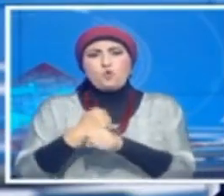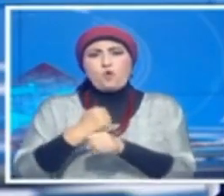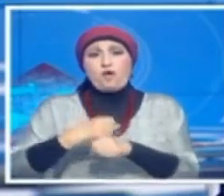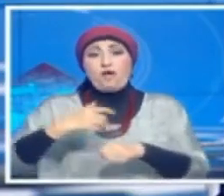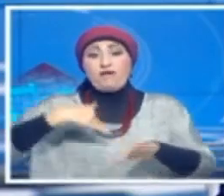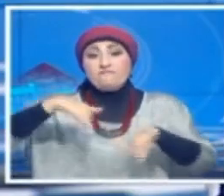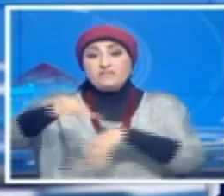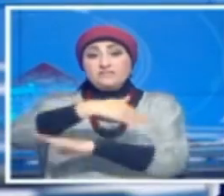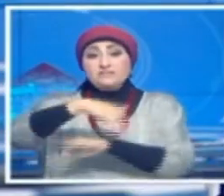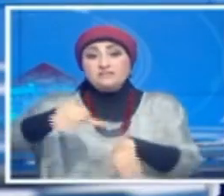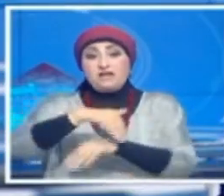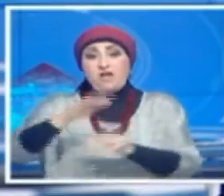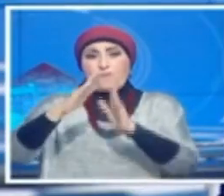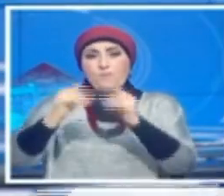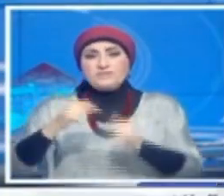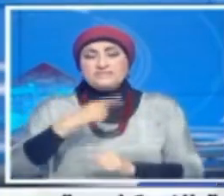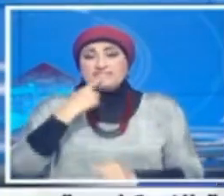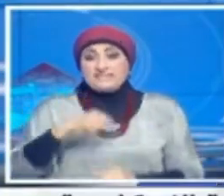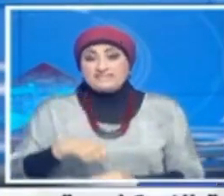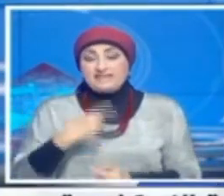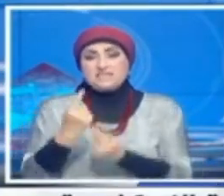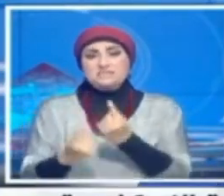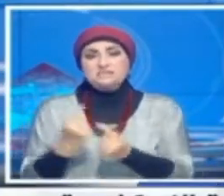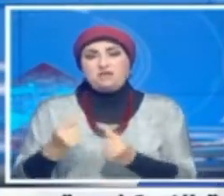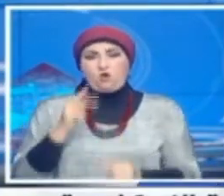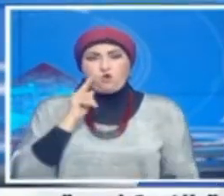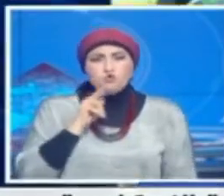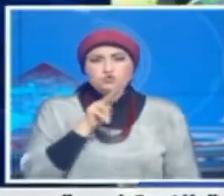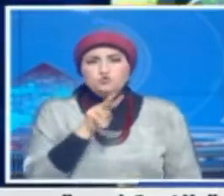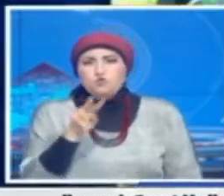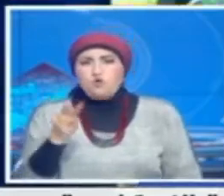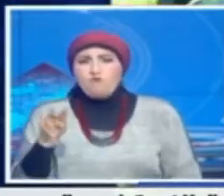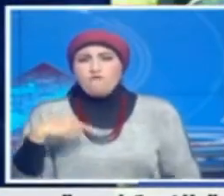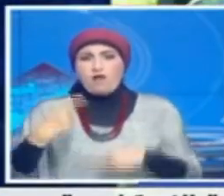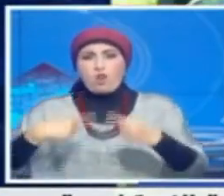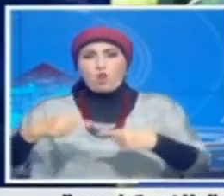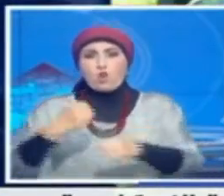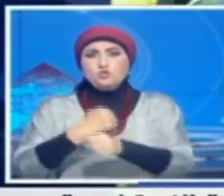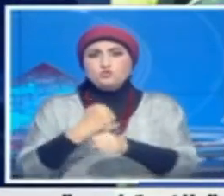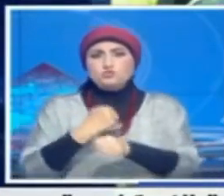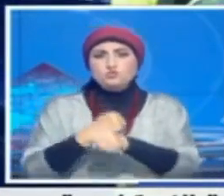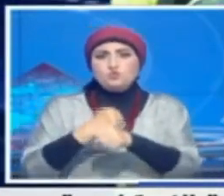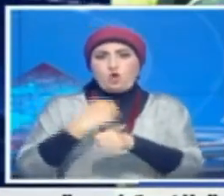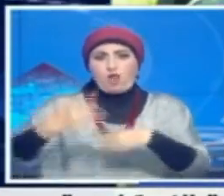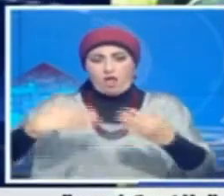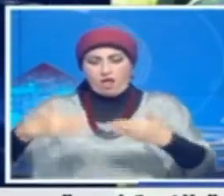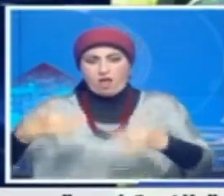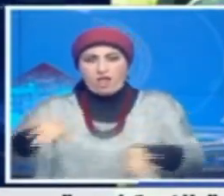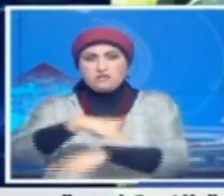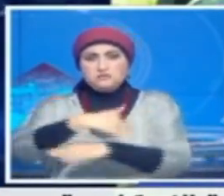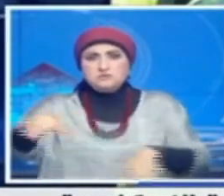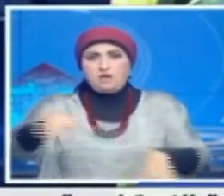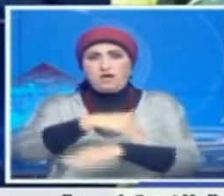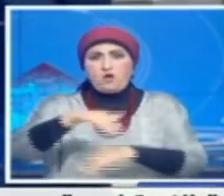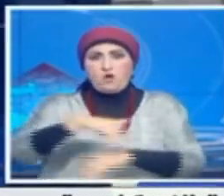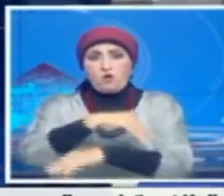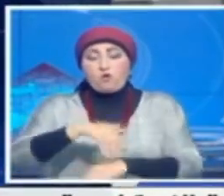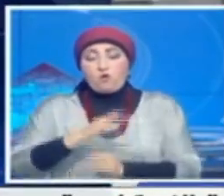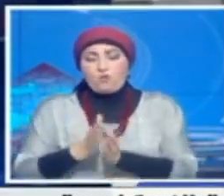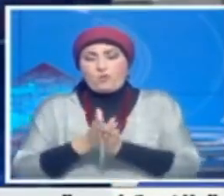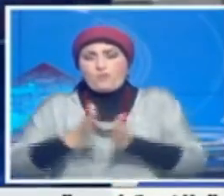بطريق القاهرة الإسكندرية الزراعي. أطلع وزير النقل خلال جولته على معدلات تنفيذ عدد من قطاعات